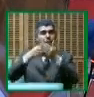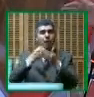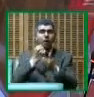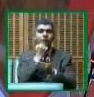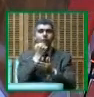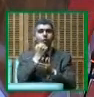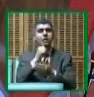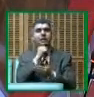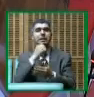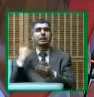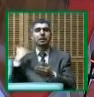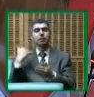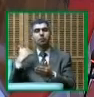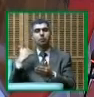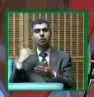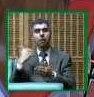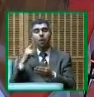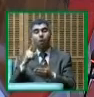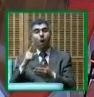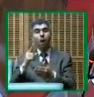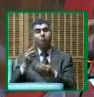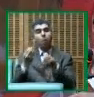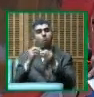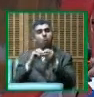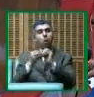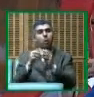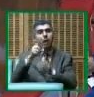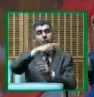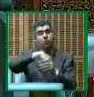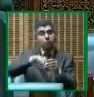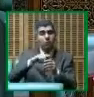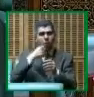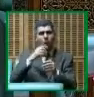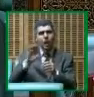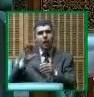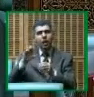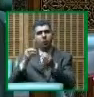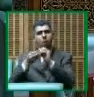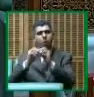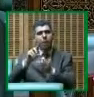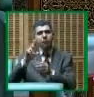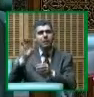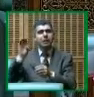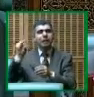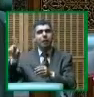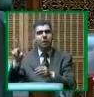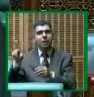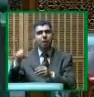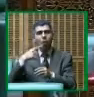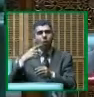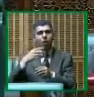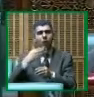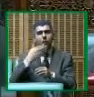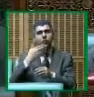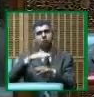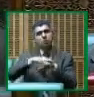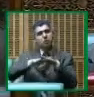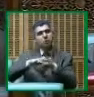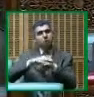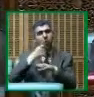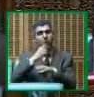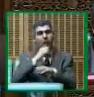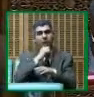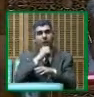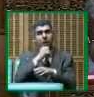ديال فاس او مناطق اخرى. هذا الايل السقوط. بالنسبه للواقعه ديال الدار البيضاء، الواقعه ديال الدار البيضاء الله